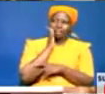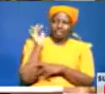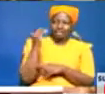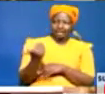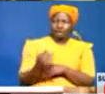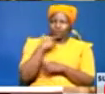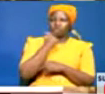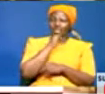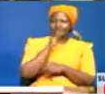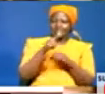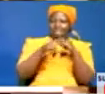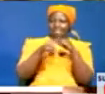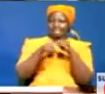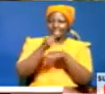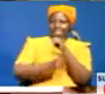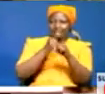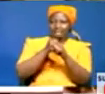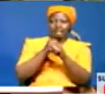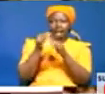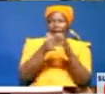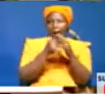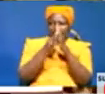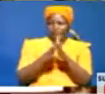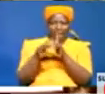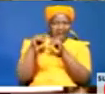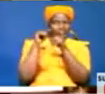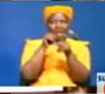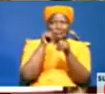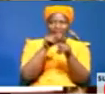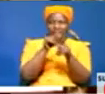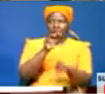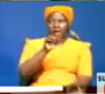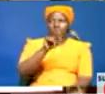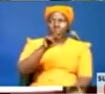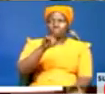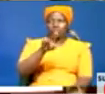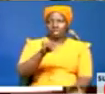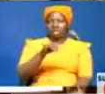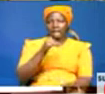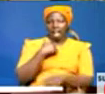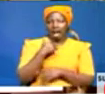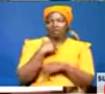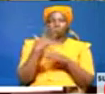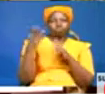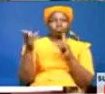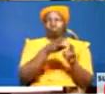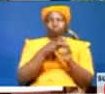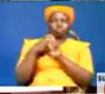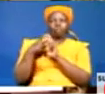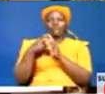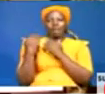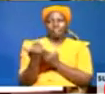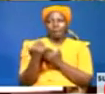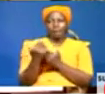6, ambaye ni Marekani, anamshutumu Moriuki kwa kumteka nyara mtoto huyo kutoka New Jersey, Marekani, mnamo Agosti